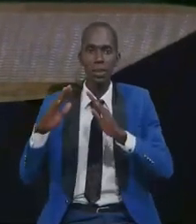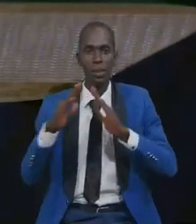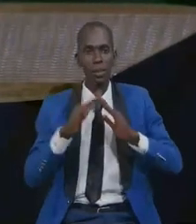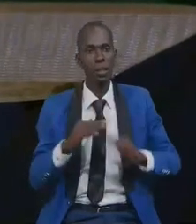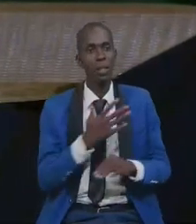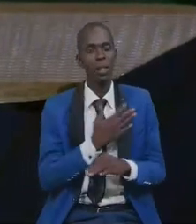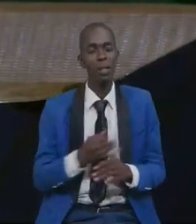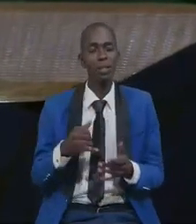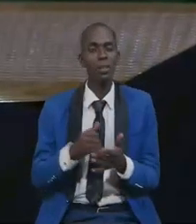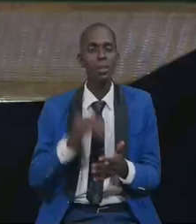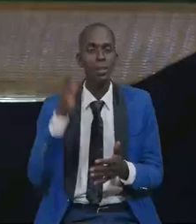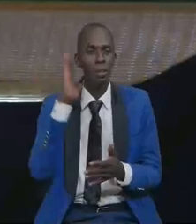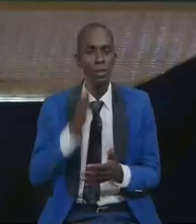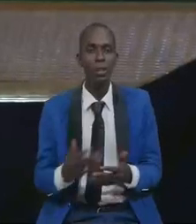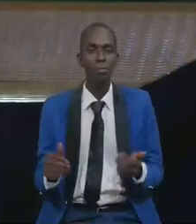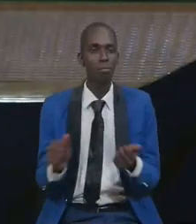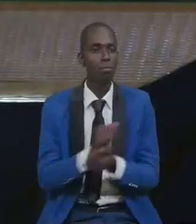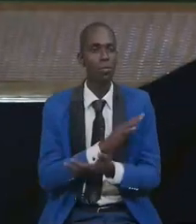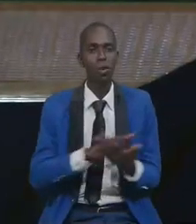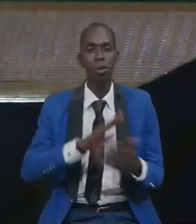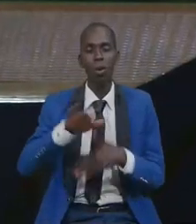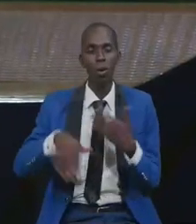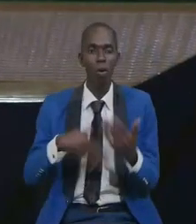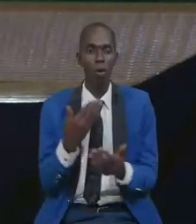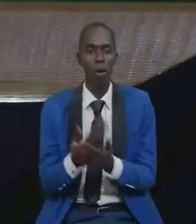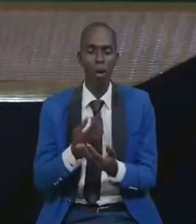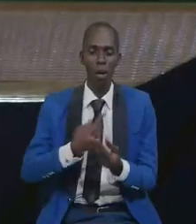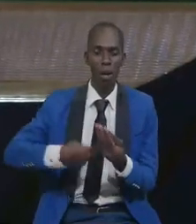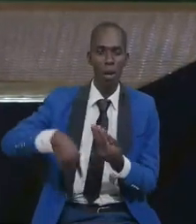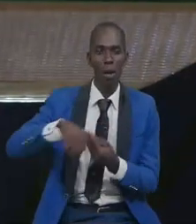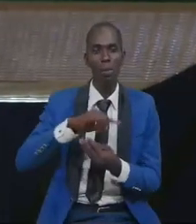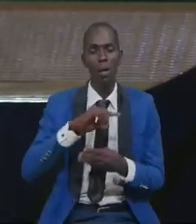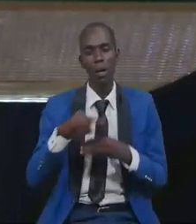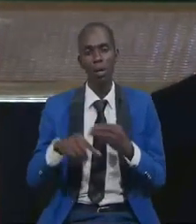tous les alentours.